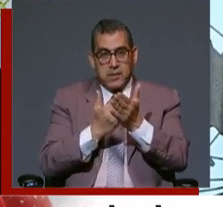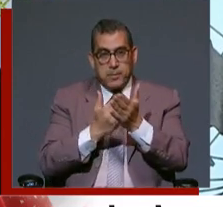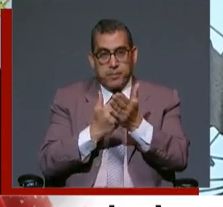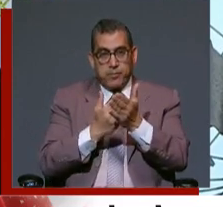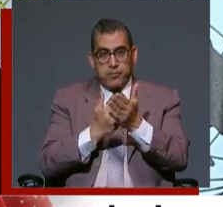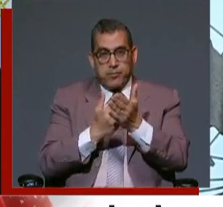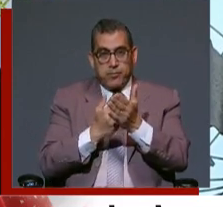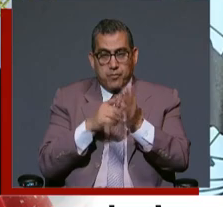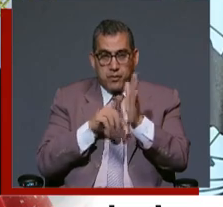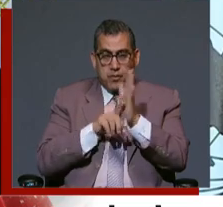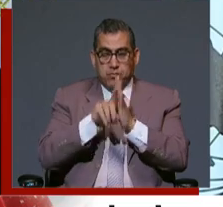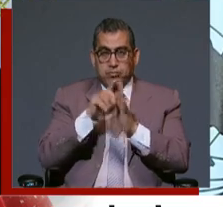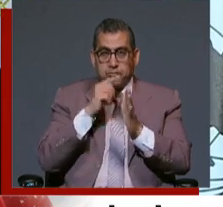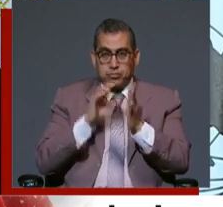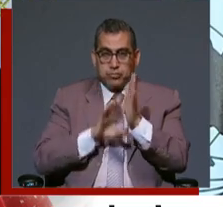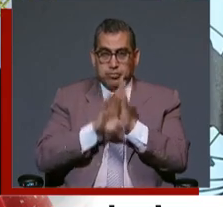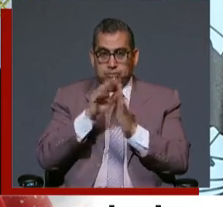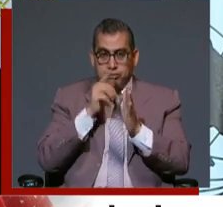بدون كربون